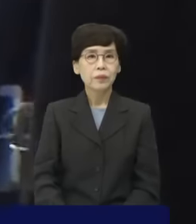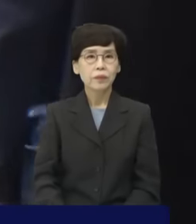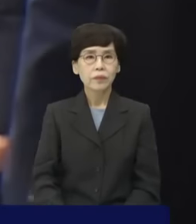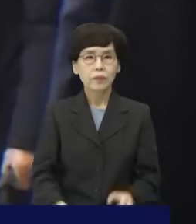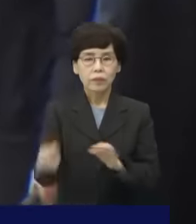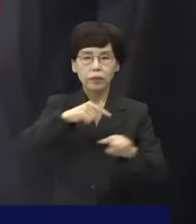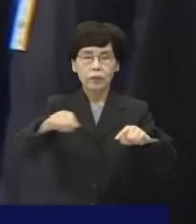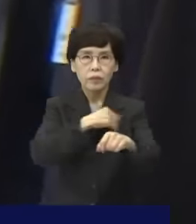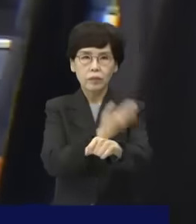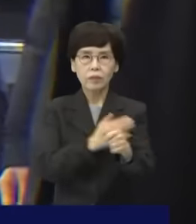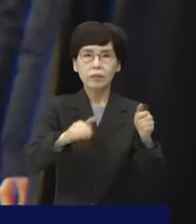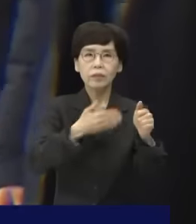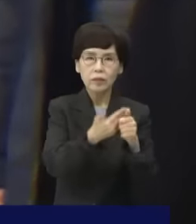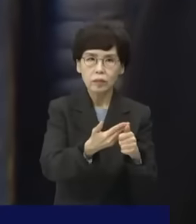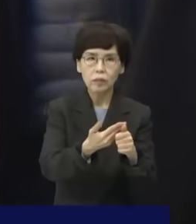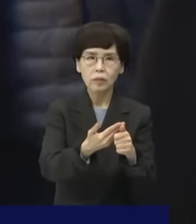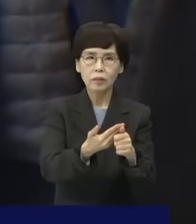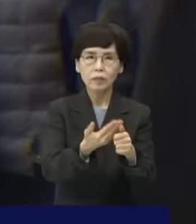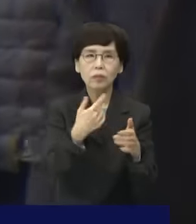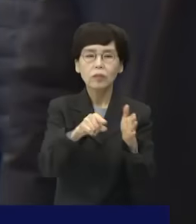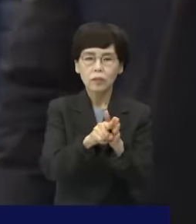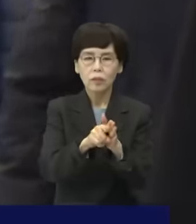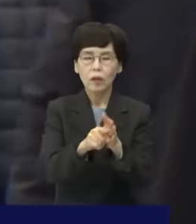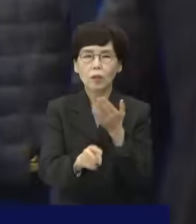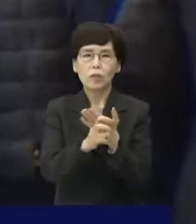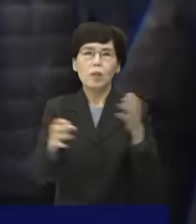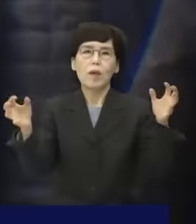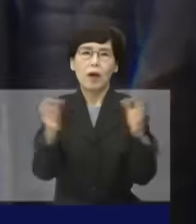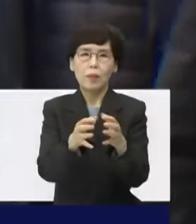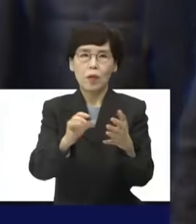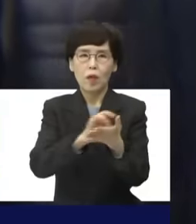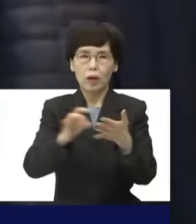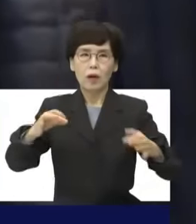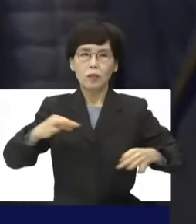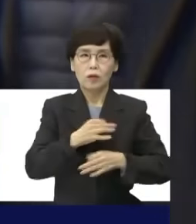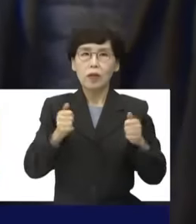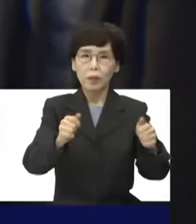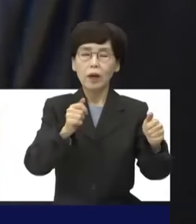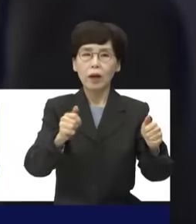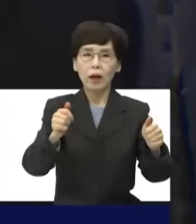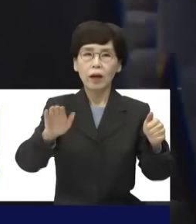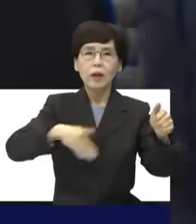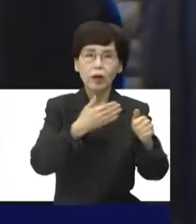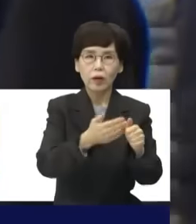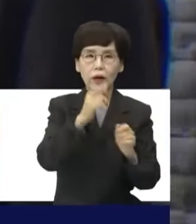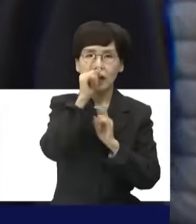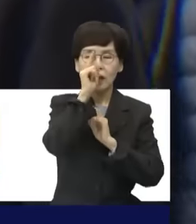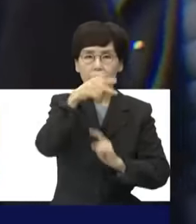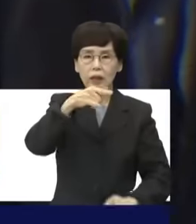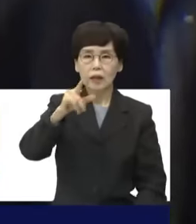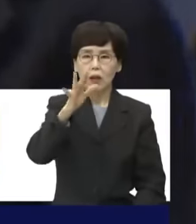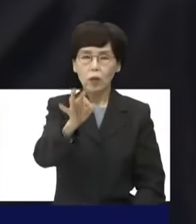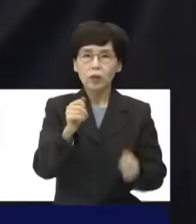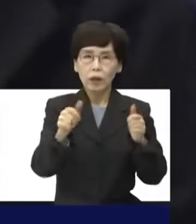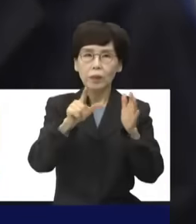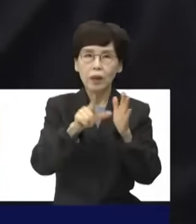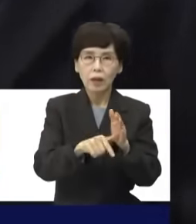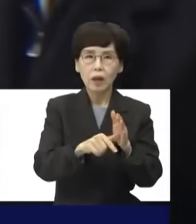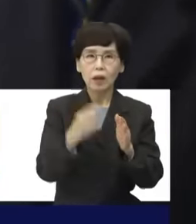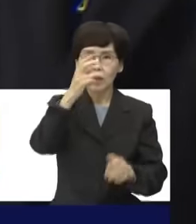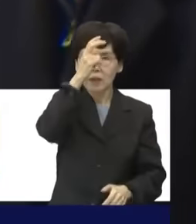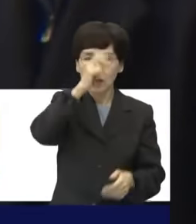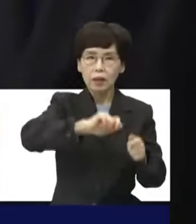경영권 승계와 관련한 부당합병 및 회계부정 혐의로 기소된 이재용 삼성전자 회장 항소심 결심 공판에서 검찰은 징역